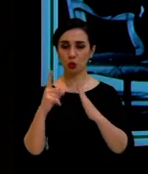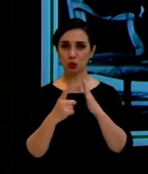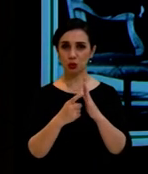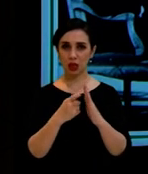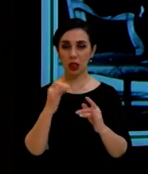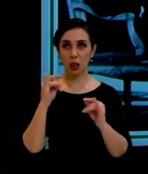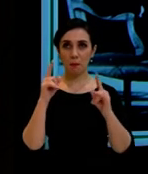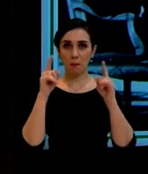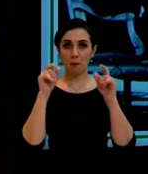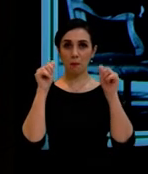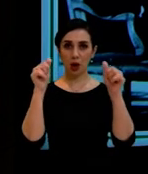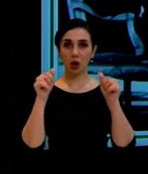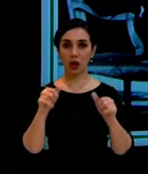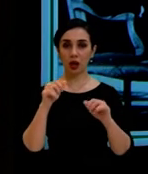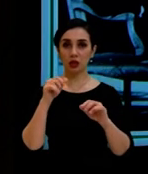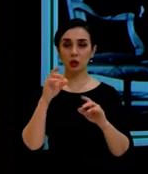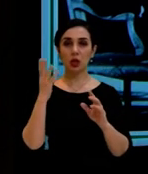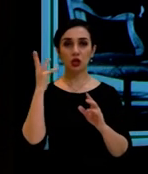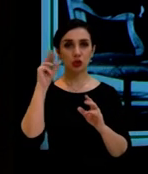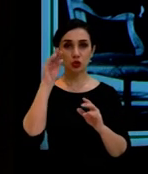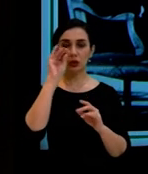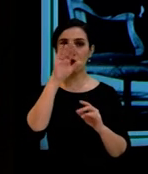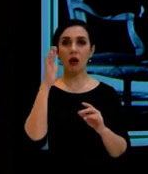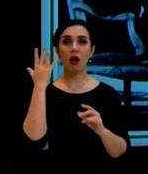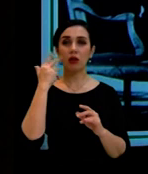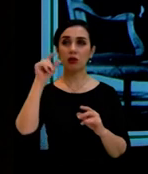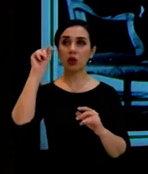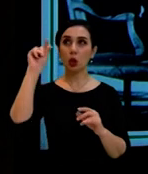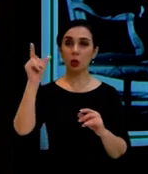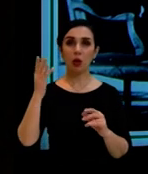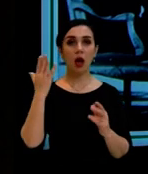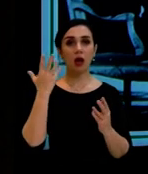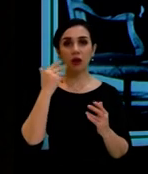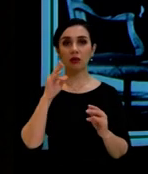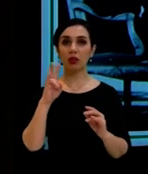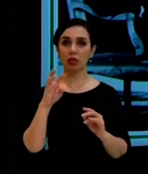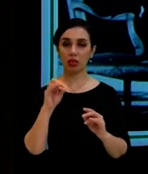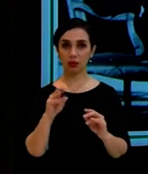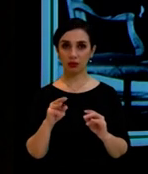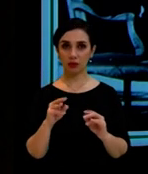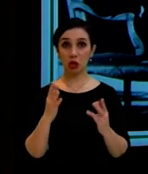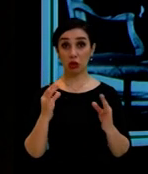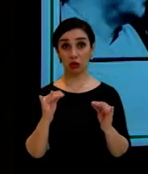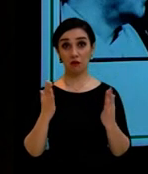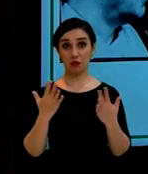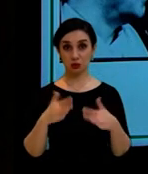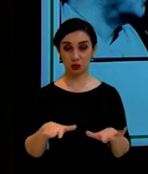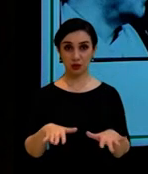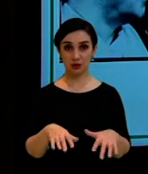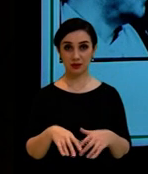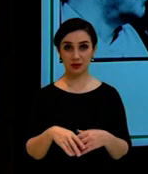по календарю когда бывает луна а когда нет вот и все